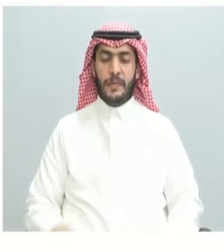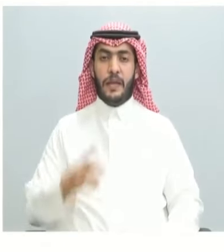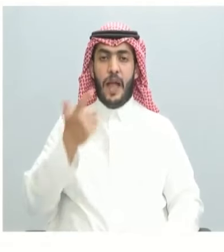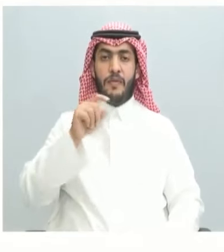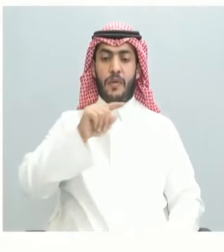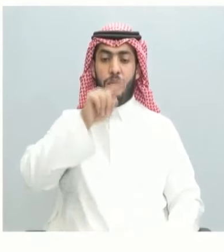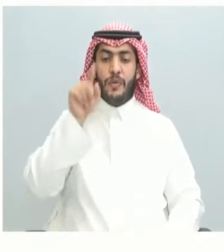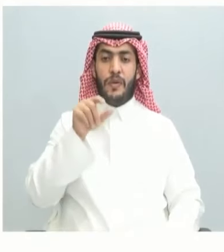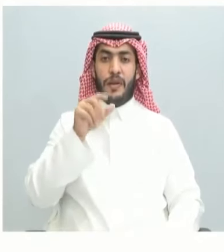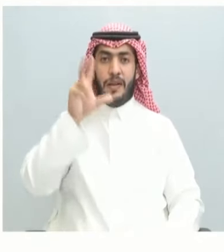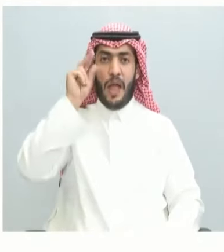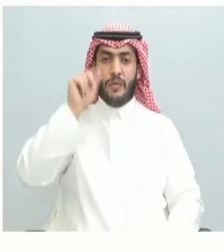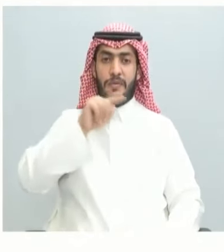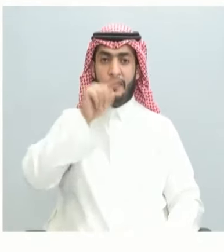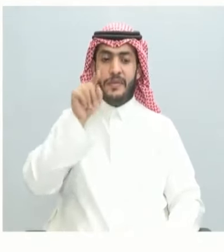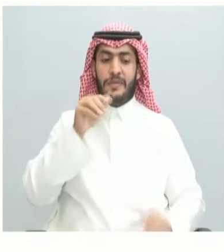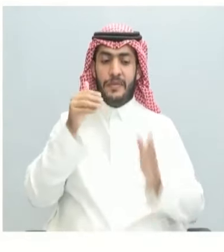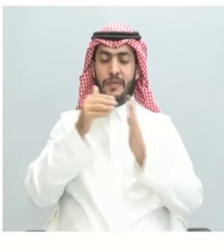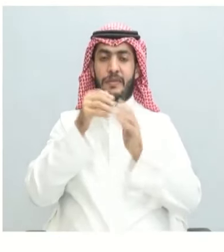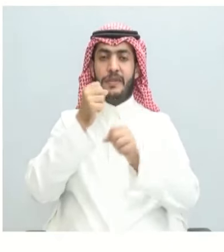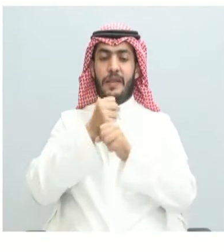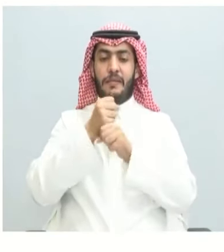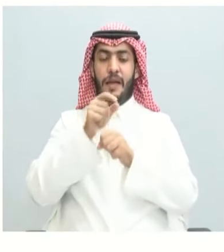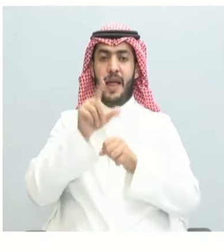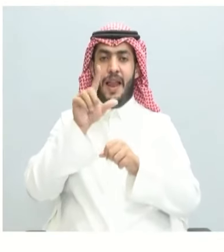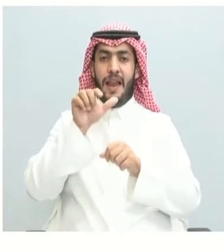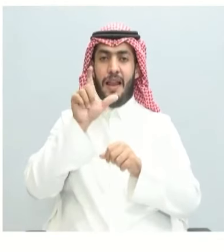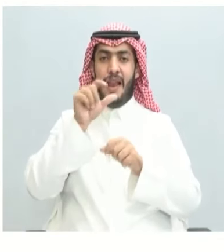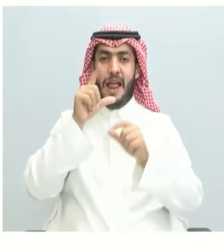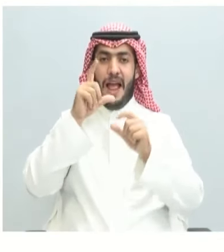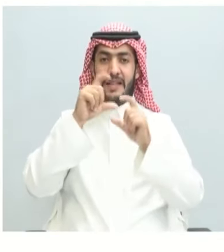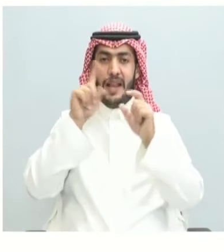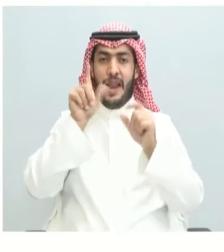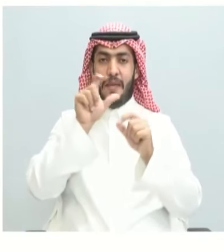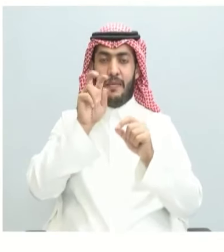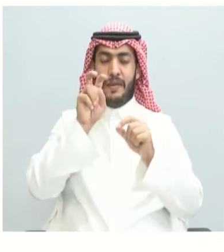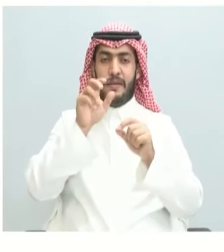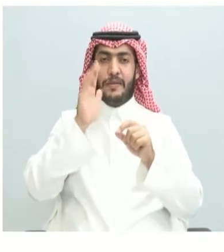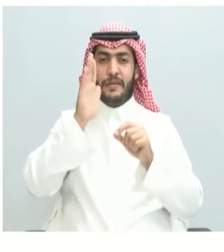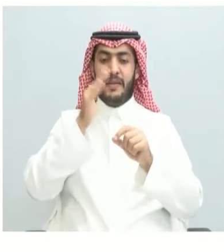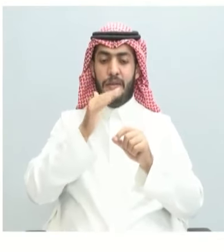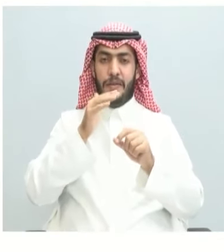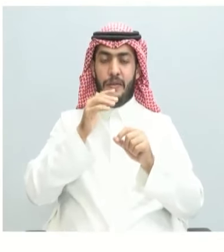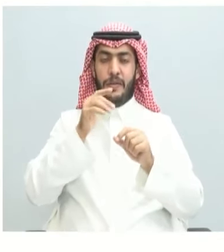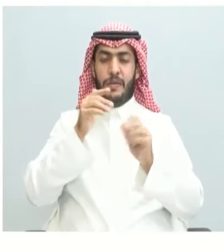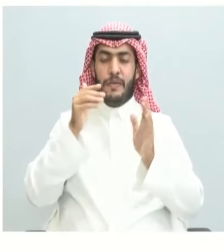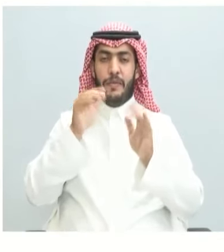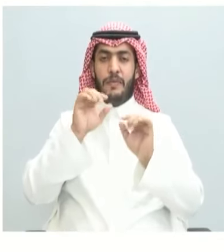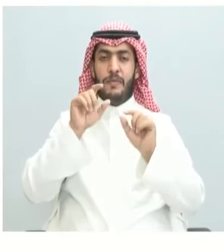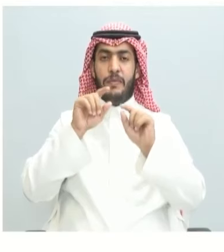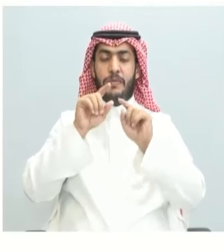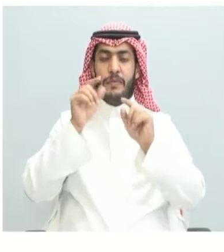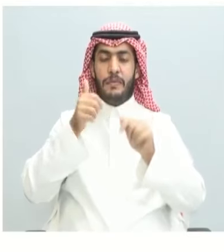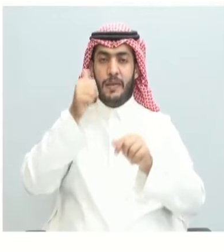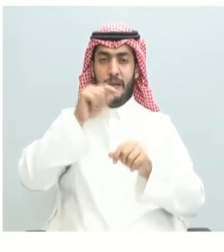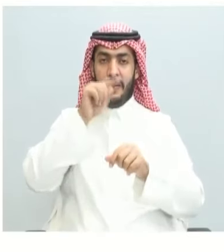كيف يدور الكائن في زاويه محدده نستطيع استخدام هذه اللبنه من خلال توجيهها في اتجاه معين حيث